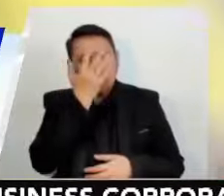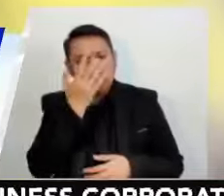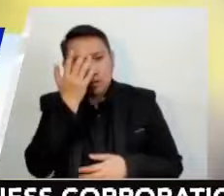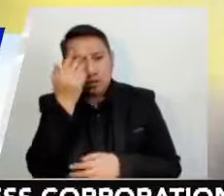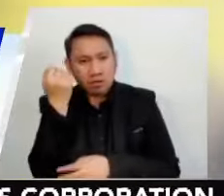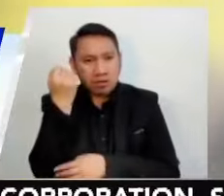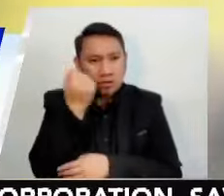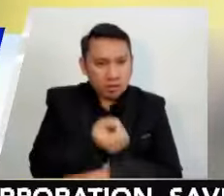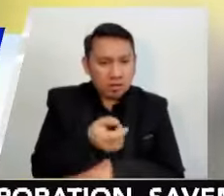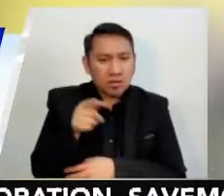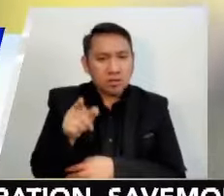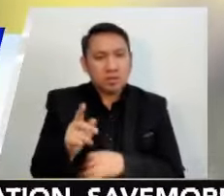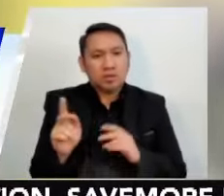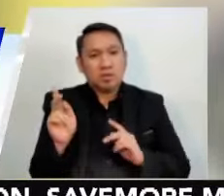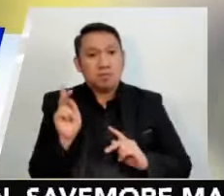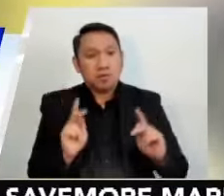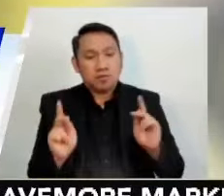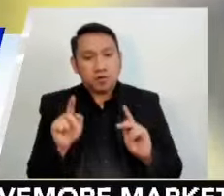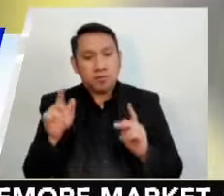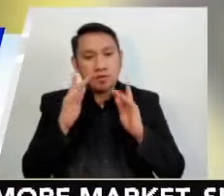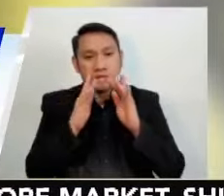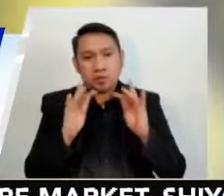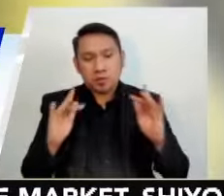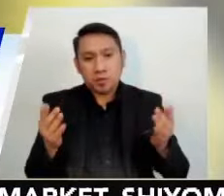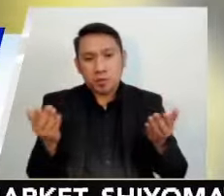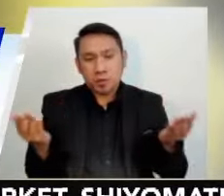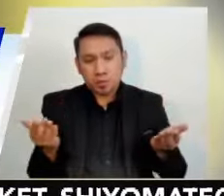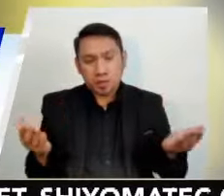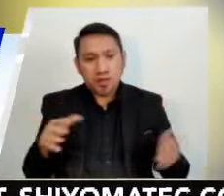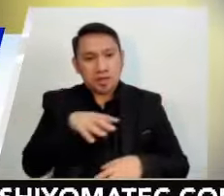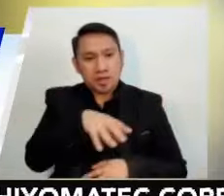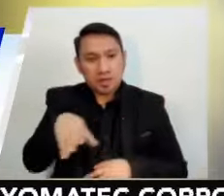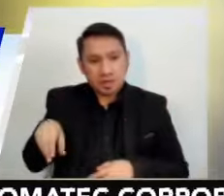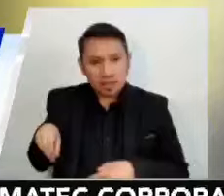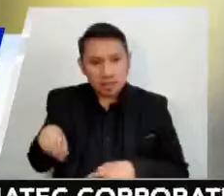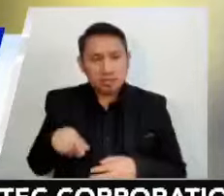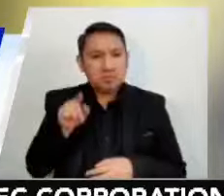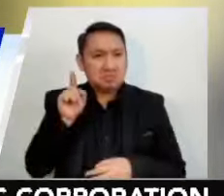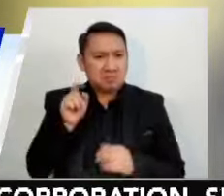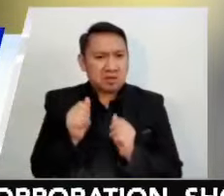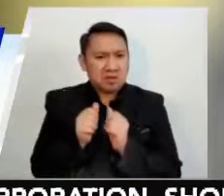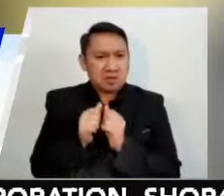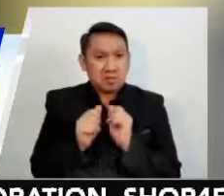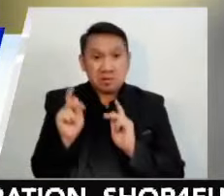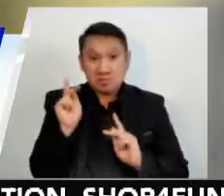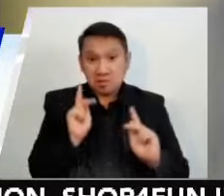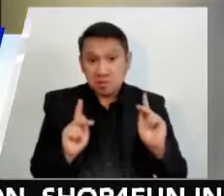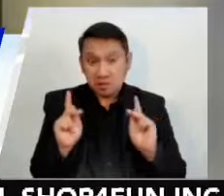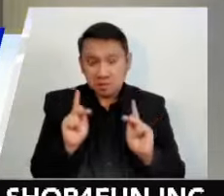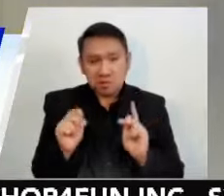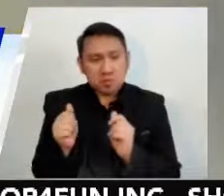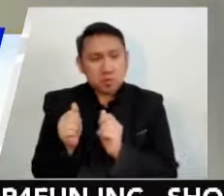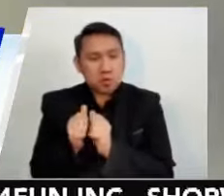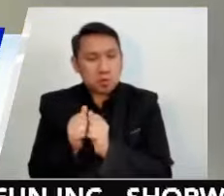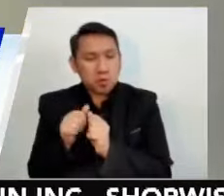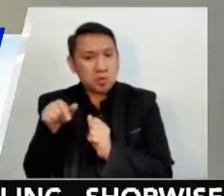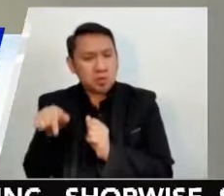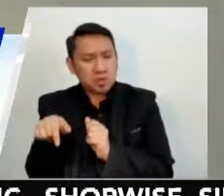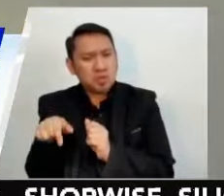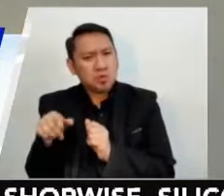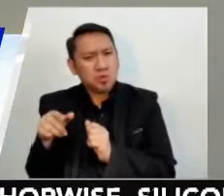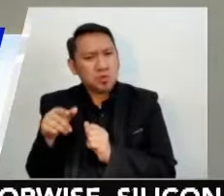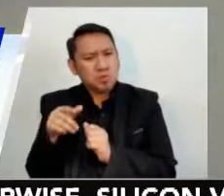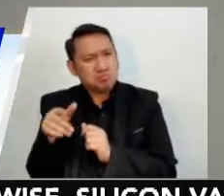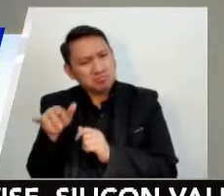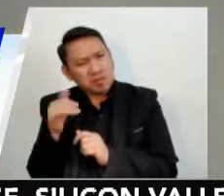sa Fiesta sa Apari, Cagayan. Kasama niya nag-perform noon ang kapwa-komedyante na si Pepita Curtis. Nakabalik naman